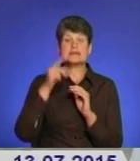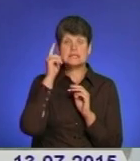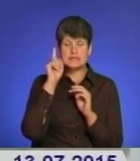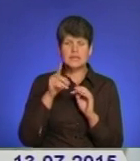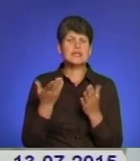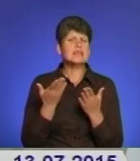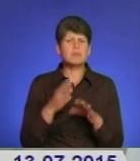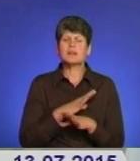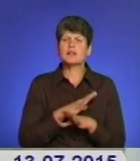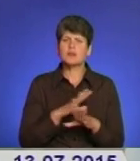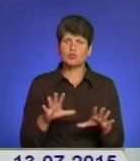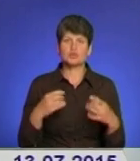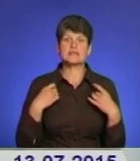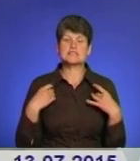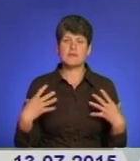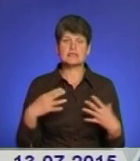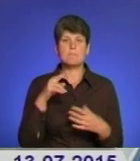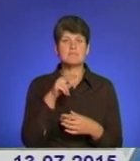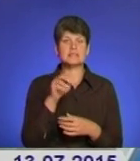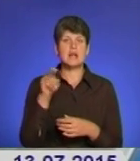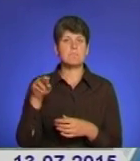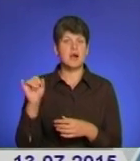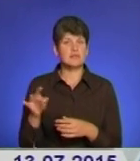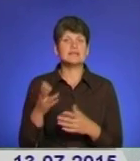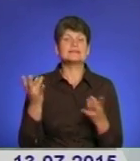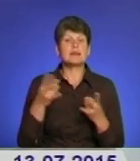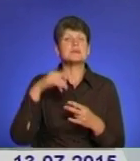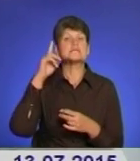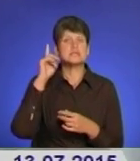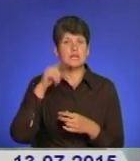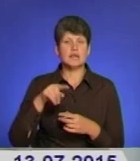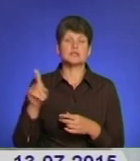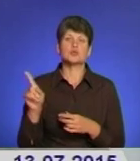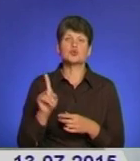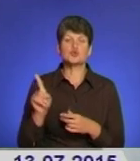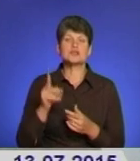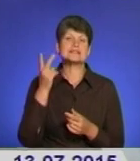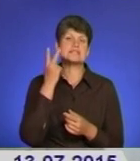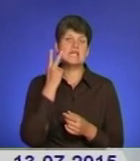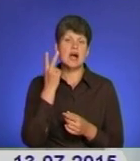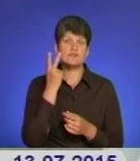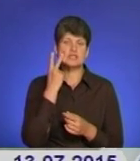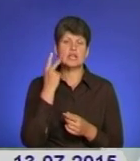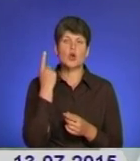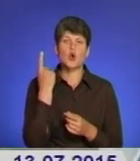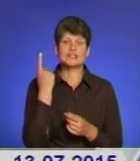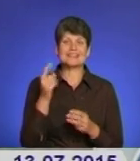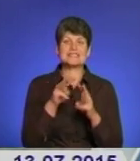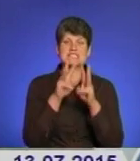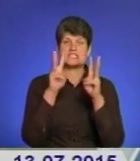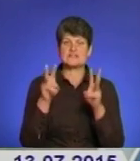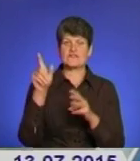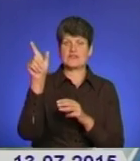би там не було, на свята Петра і Павла потрібно знати, що і завжди один святий нам